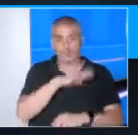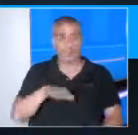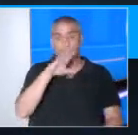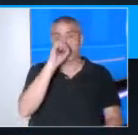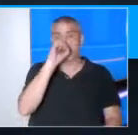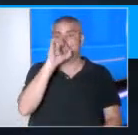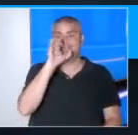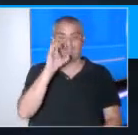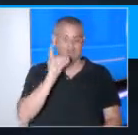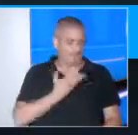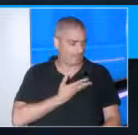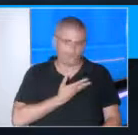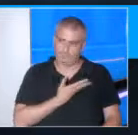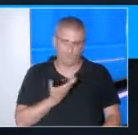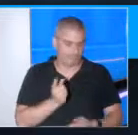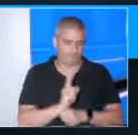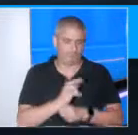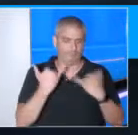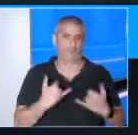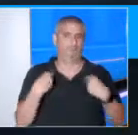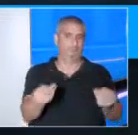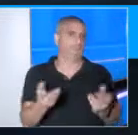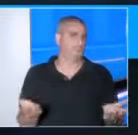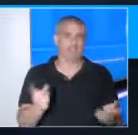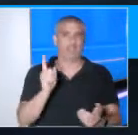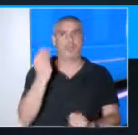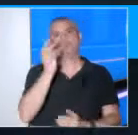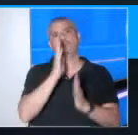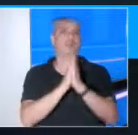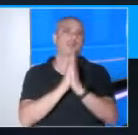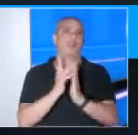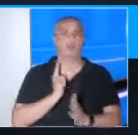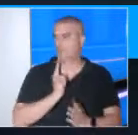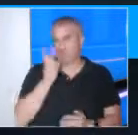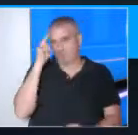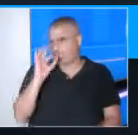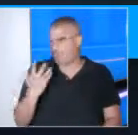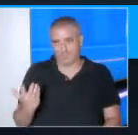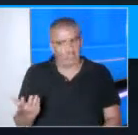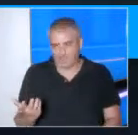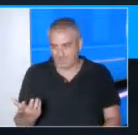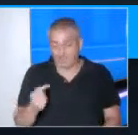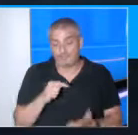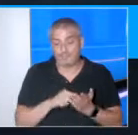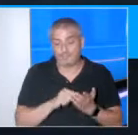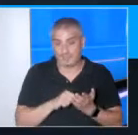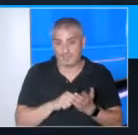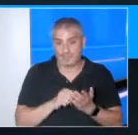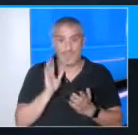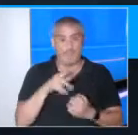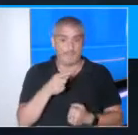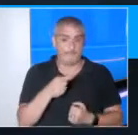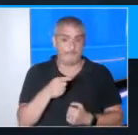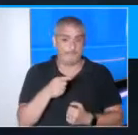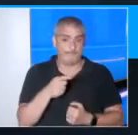ה-OECD, מקבלים את הדברים האלה במיידית. זה לא משהו שאתה צריך לחכות, זה לא הגיוני. ולכן